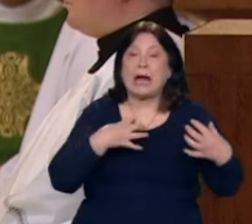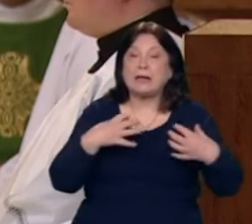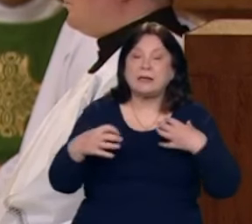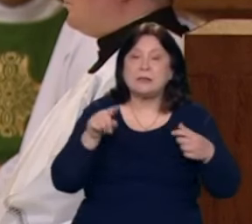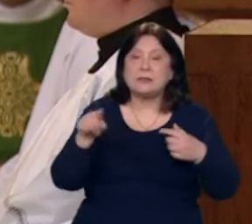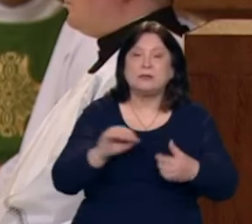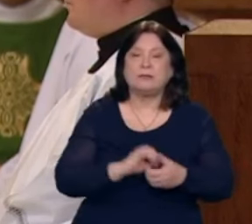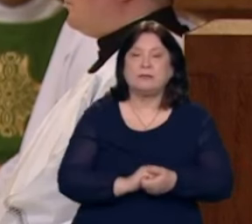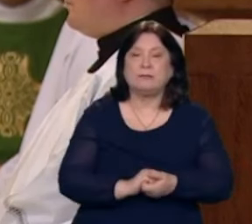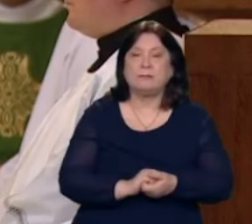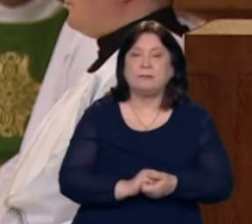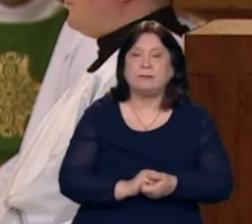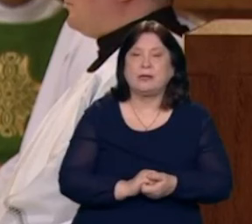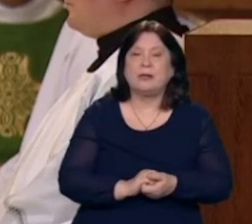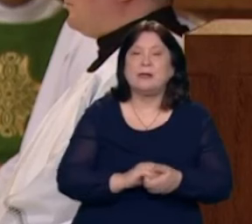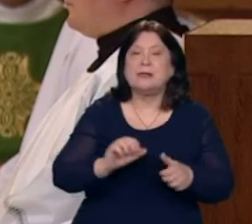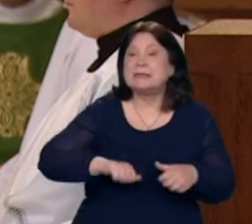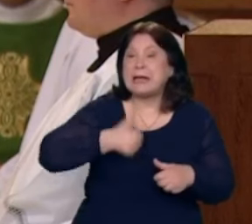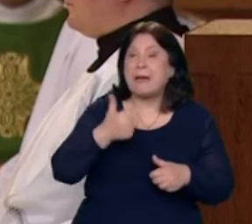sam będąc